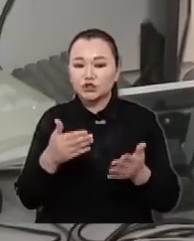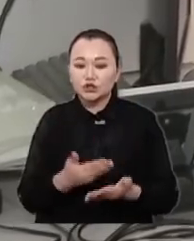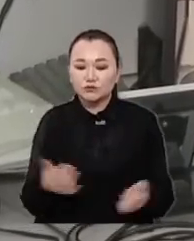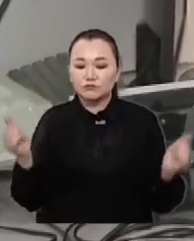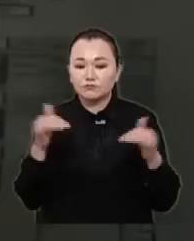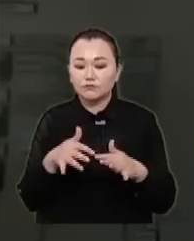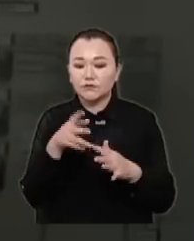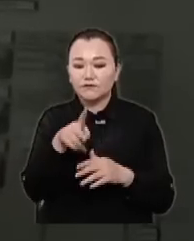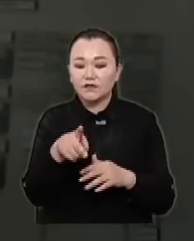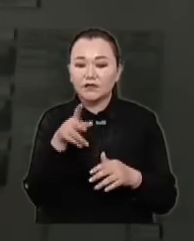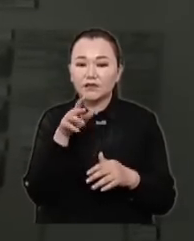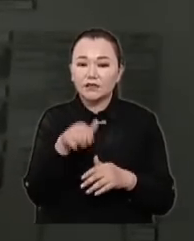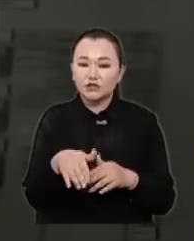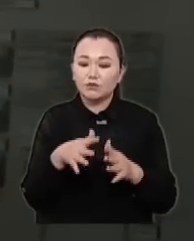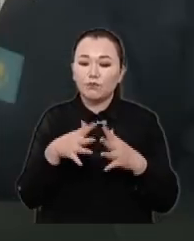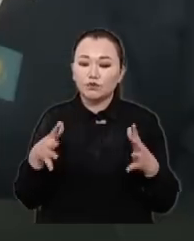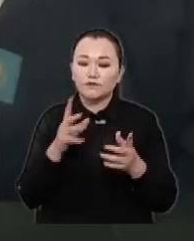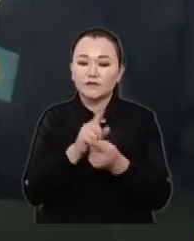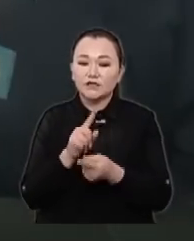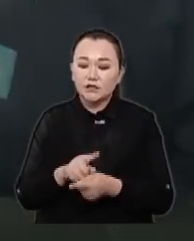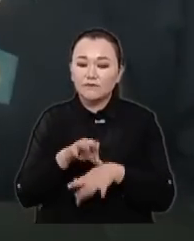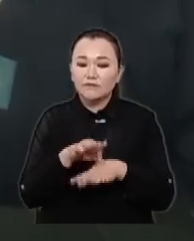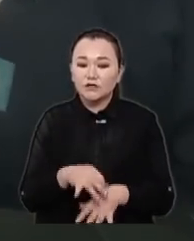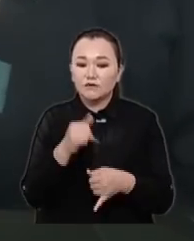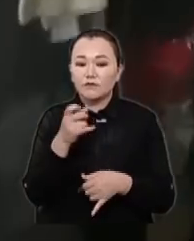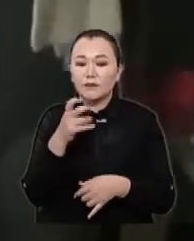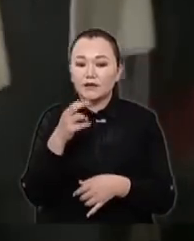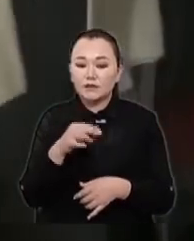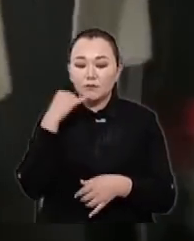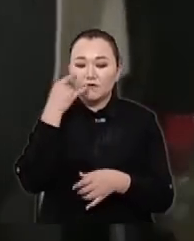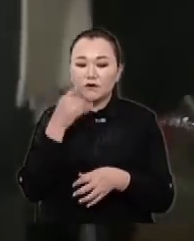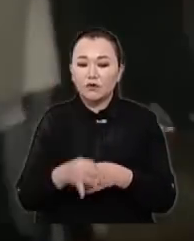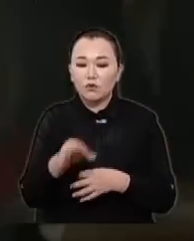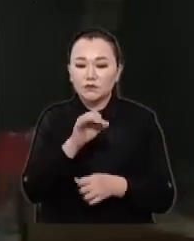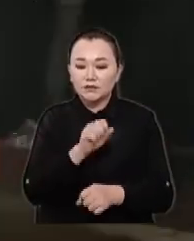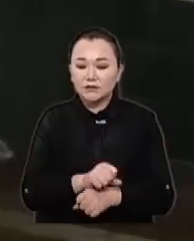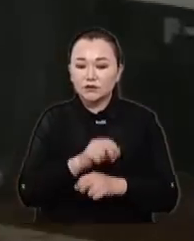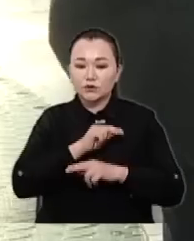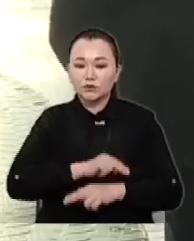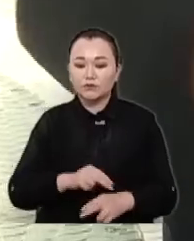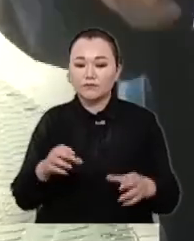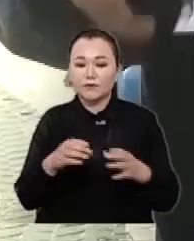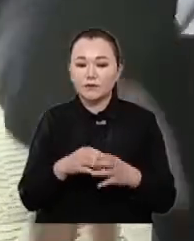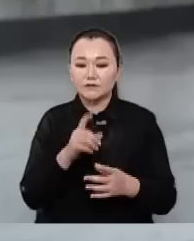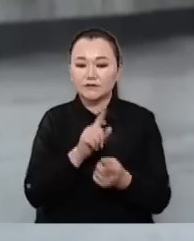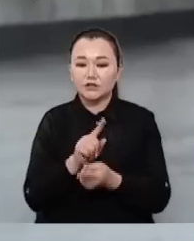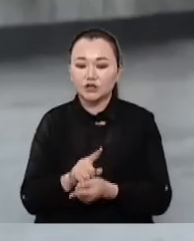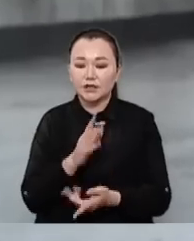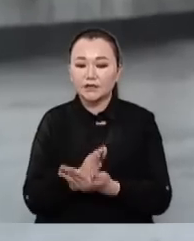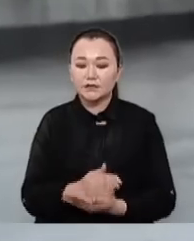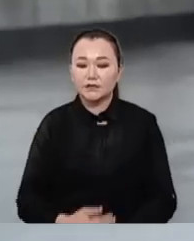қосқан 2000-нан астам іс-шара өткізіпті. Ал бүгін партия өкілдері Павлодар облысына тоқтап, еңбек ұжымдарымен кездесіп жүр.